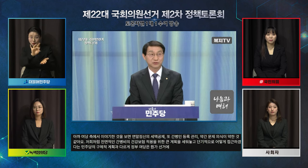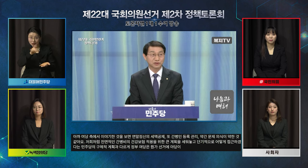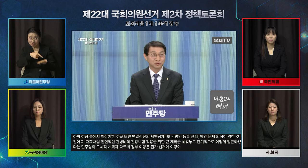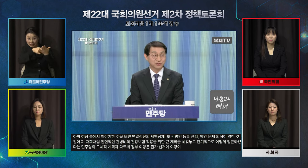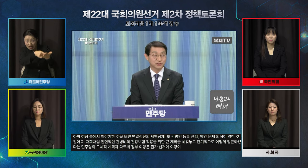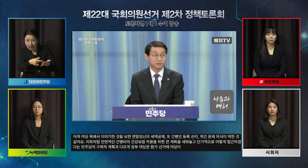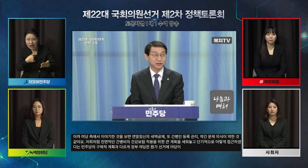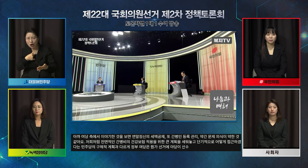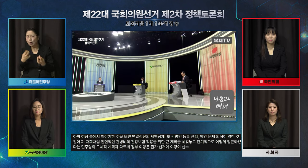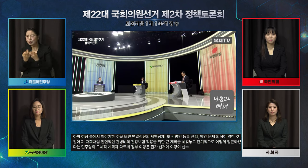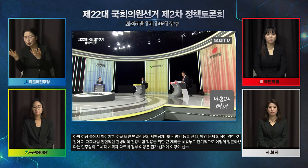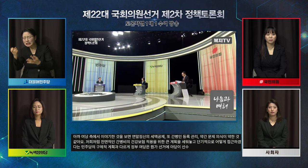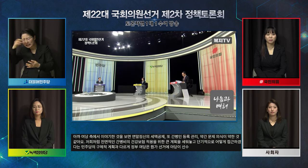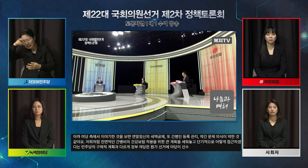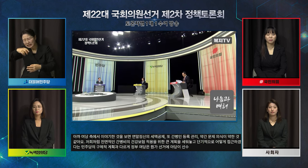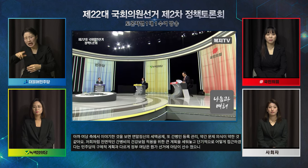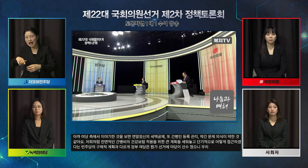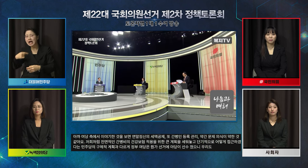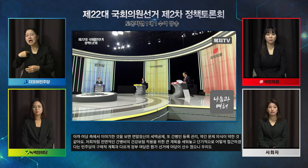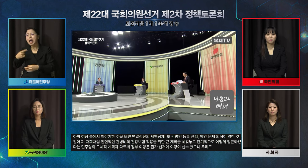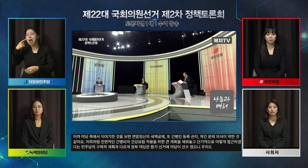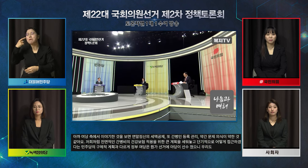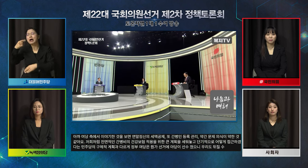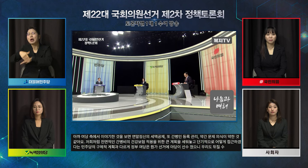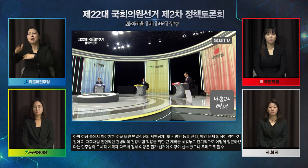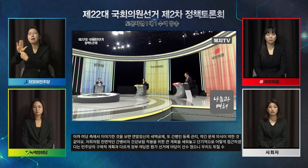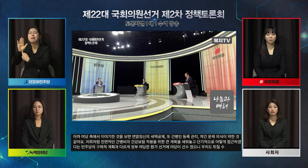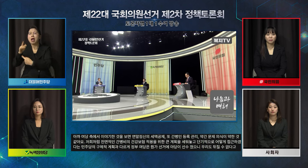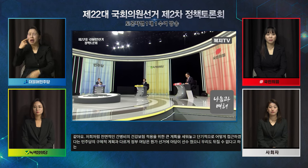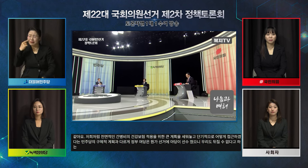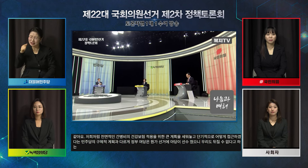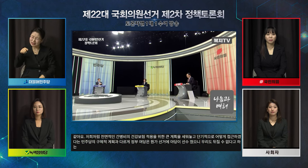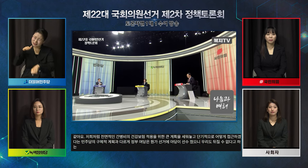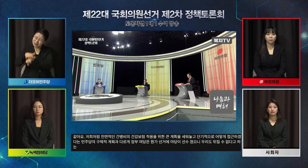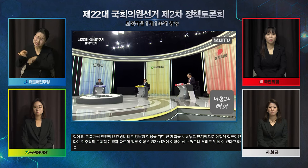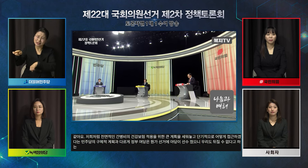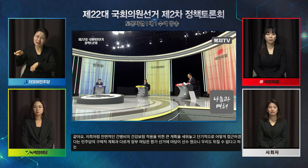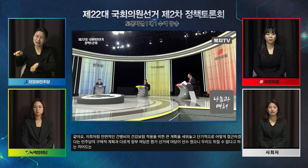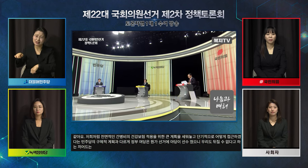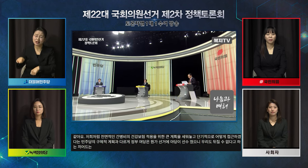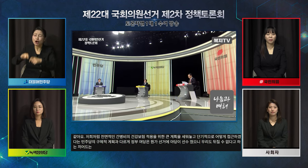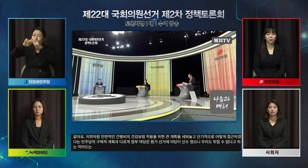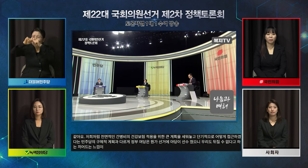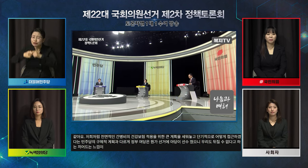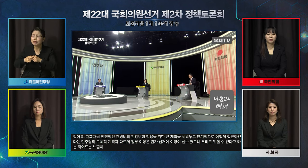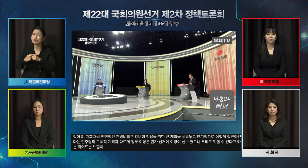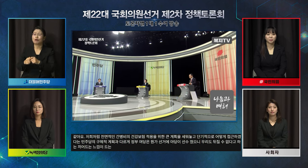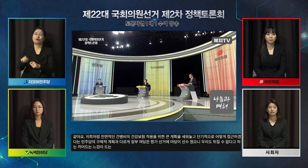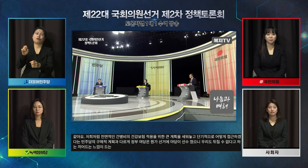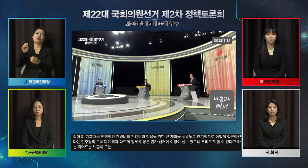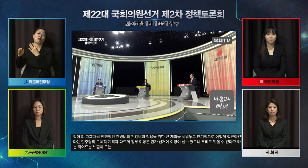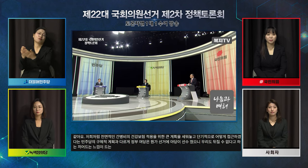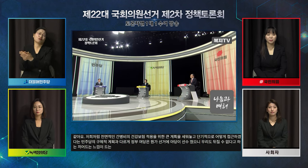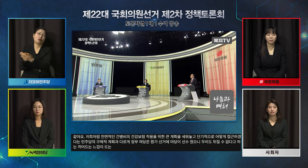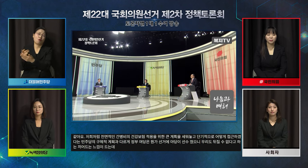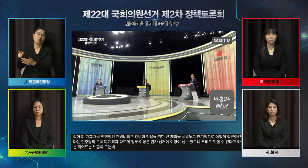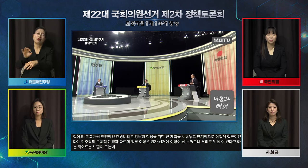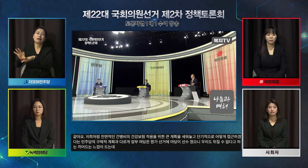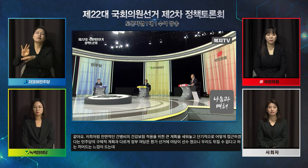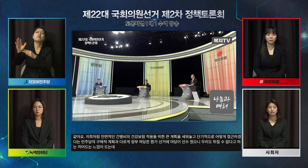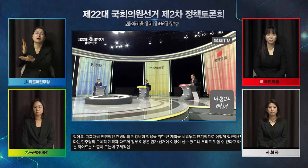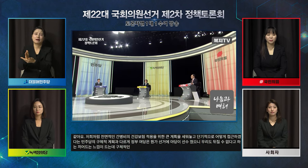우리도 그냥 뒤질 수 없다라고 좀 끼어드는 거 아닌가 하는 느낌이 있는데 좀 구체적인 얘기를 우리 국민의힘 측으로 듣고 싶습니다.